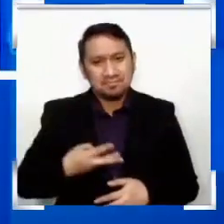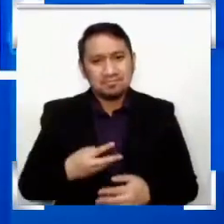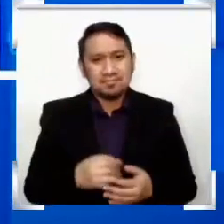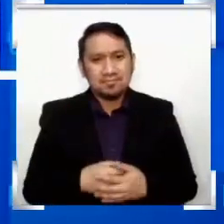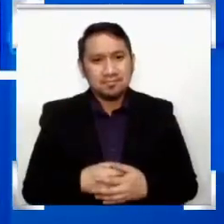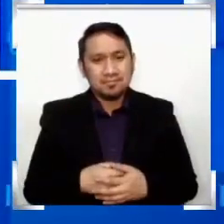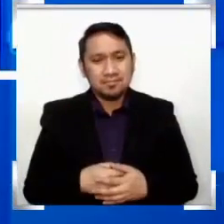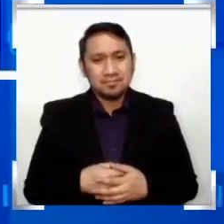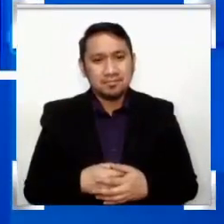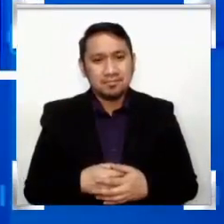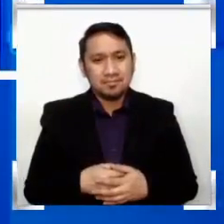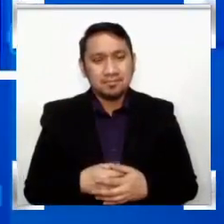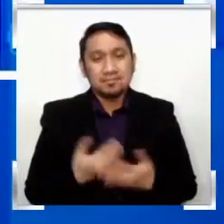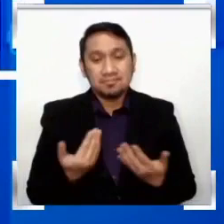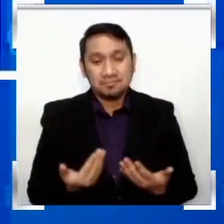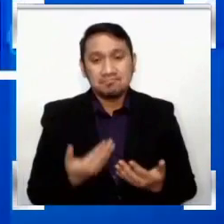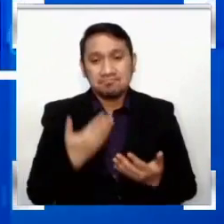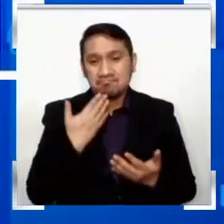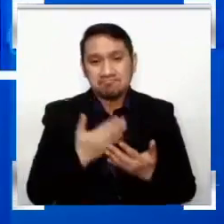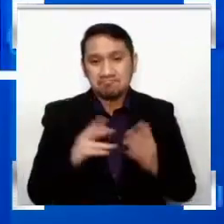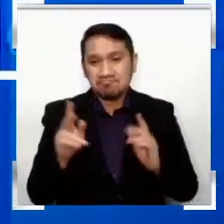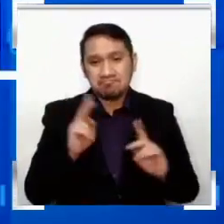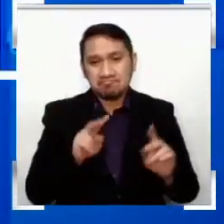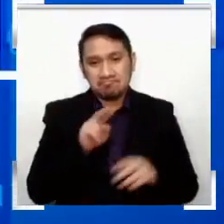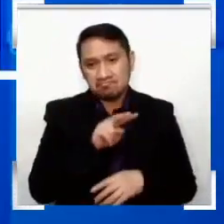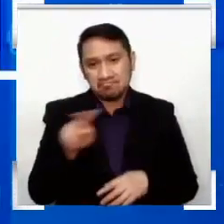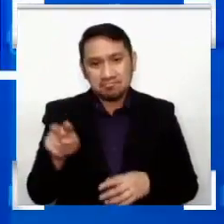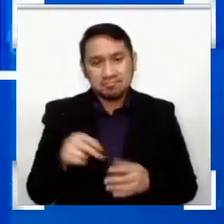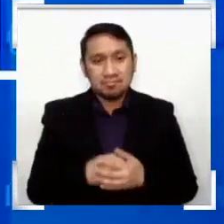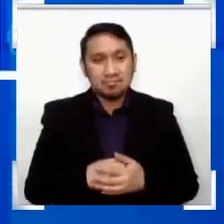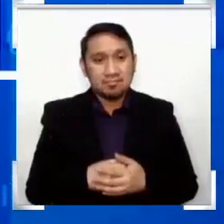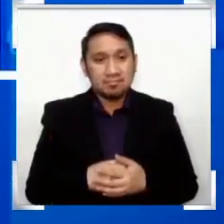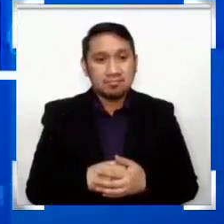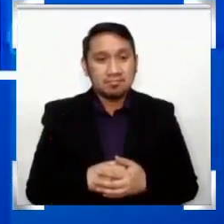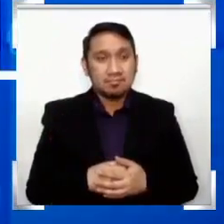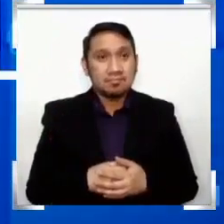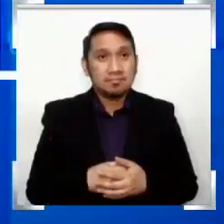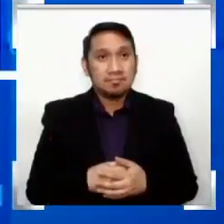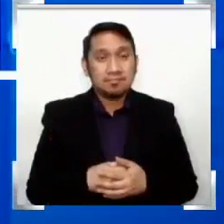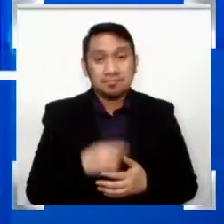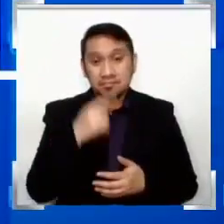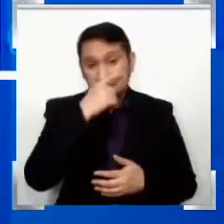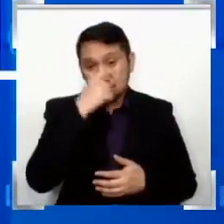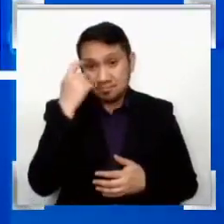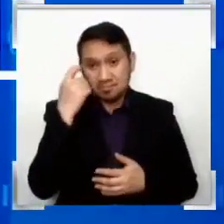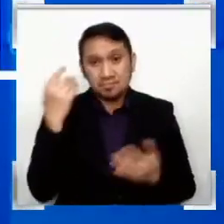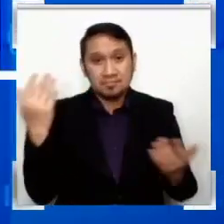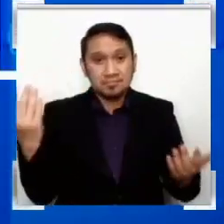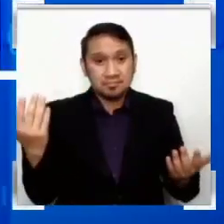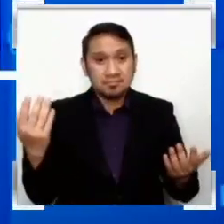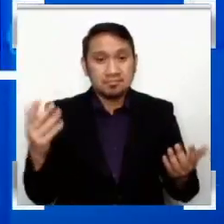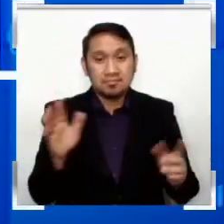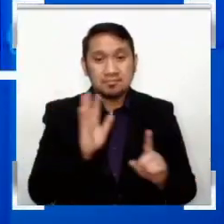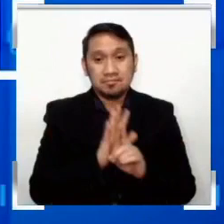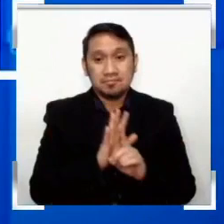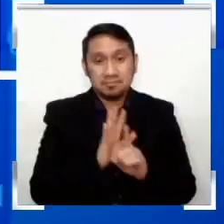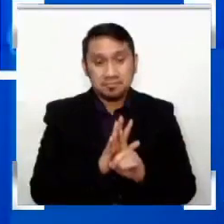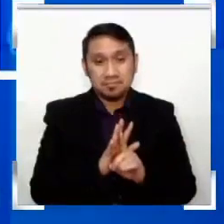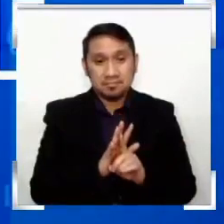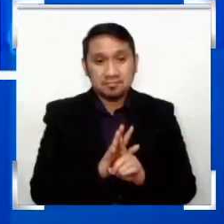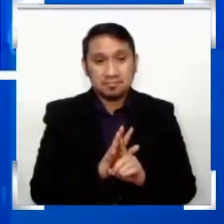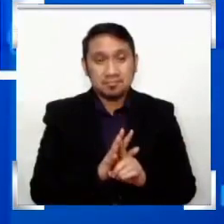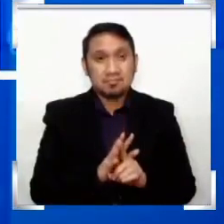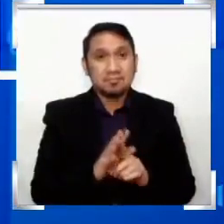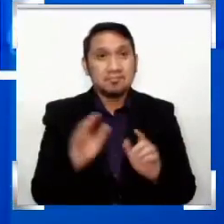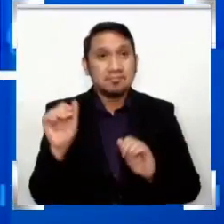mga taga-antike. May summer-themed fan meet naman sa Los Baños, Laguna, ang sparkle